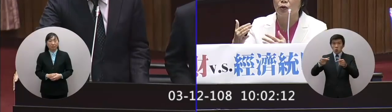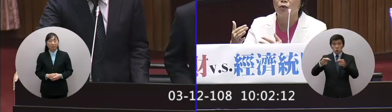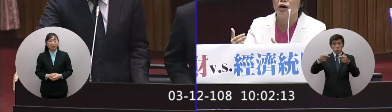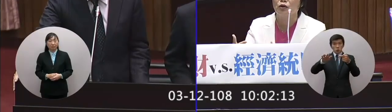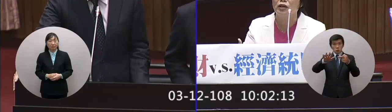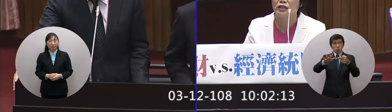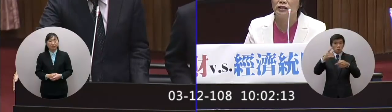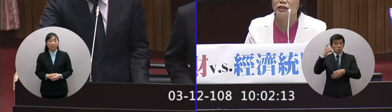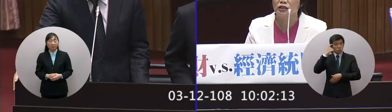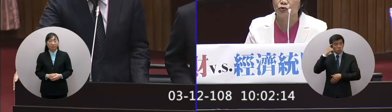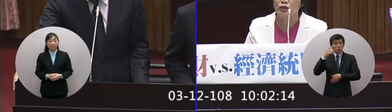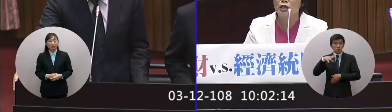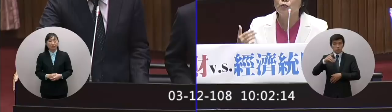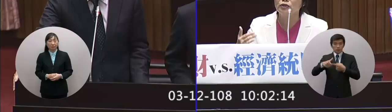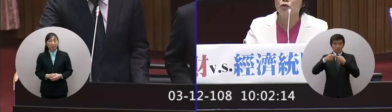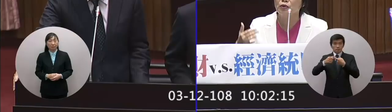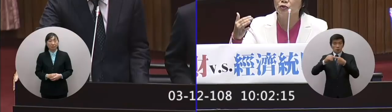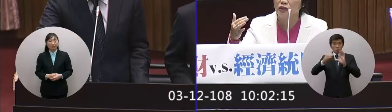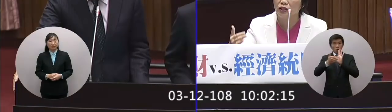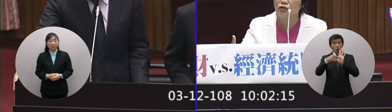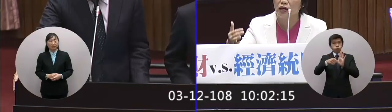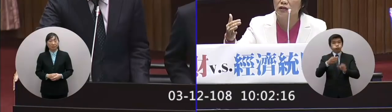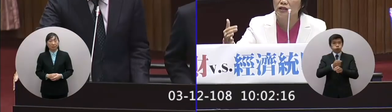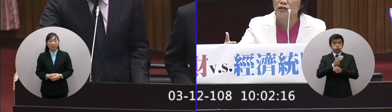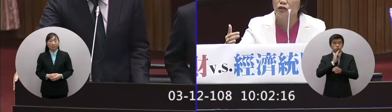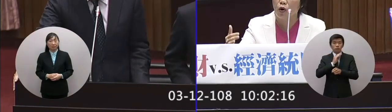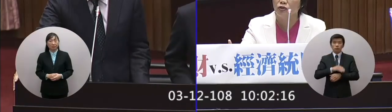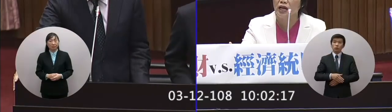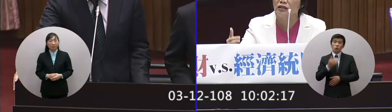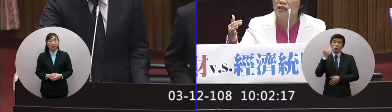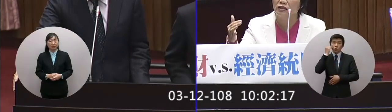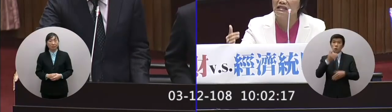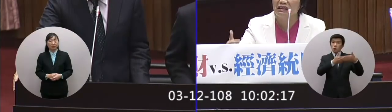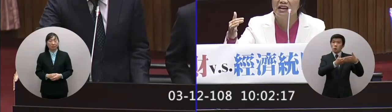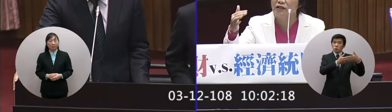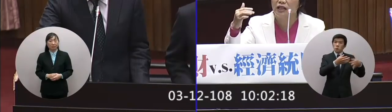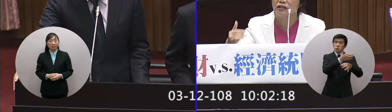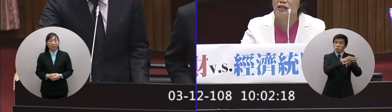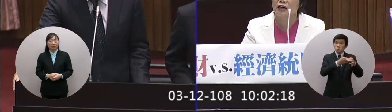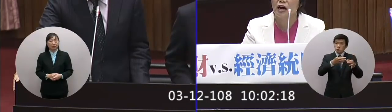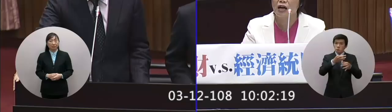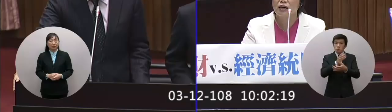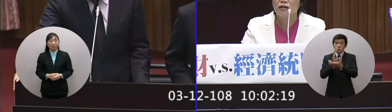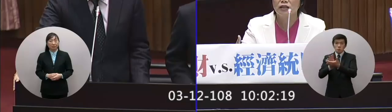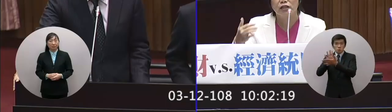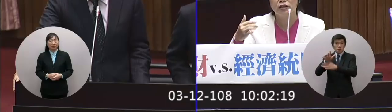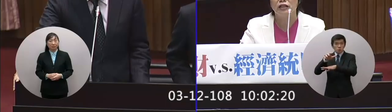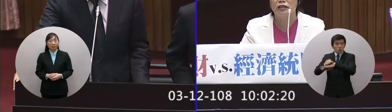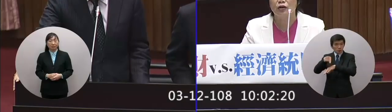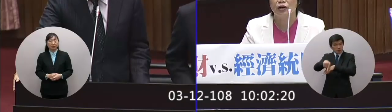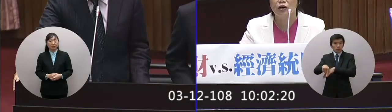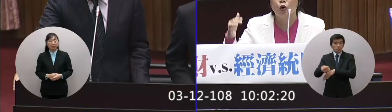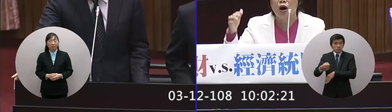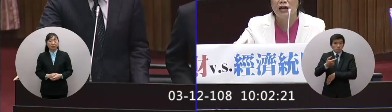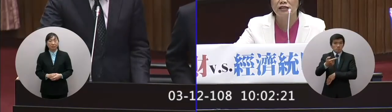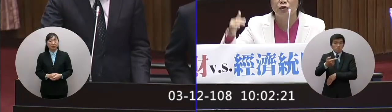法，我还是从国安的观点切进去。目前我们所接受到的经济统战，其实它的能量非常的强啊。一定立